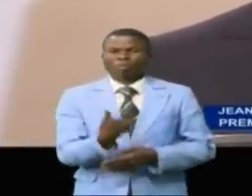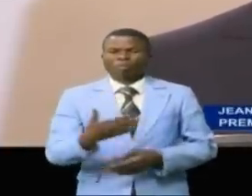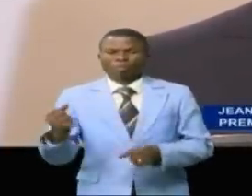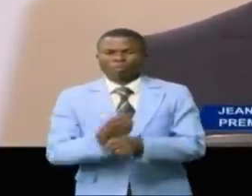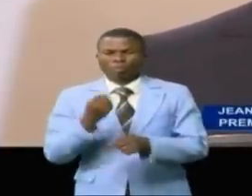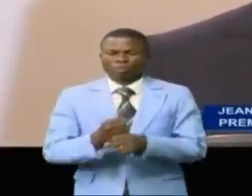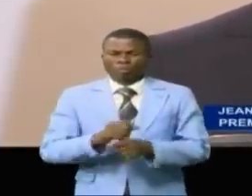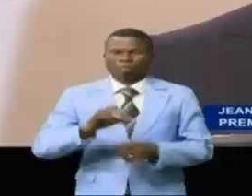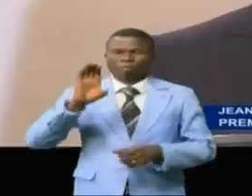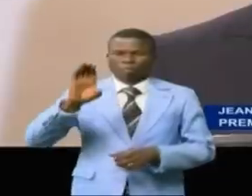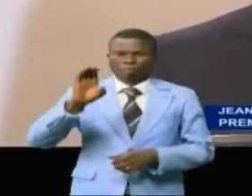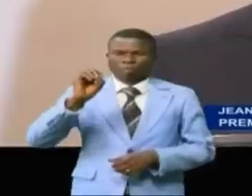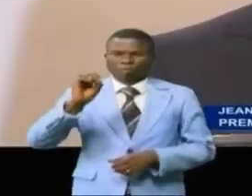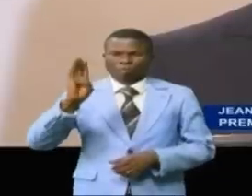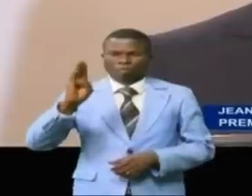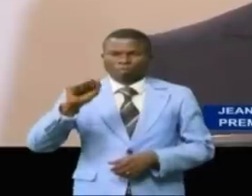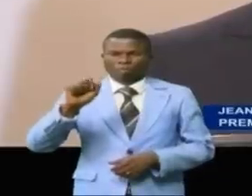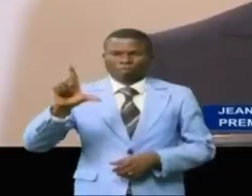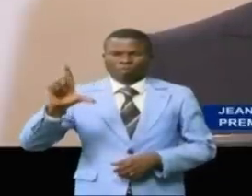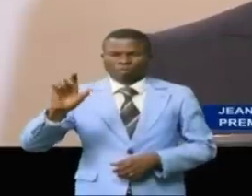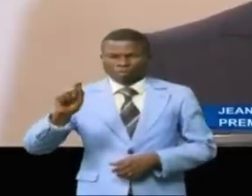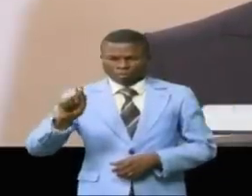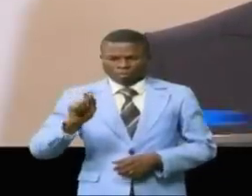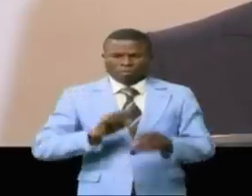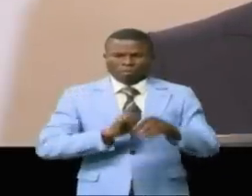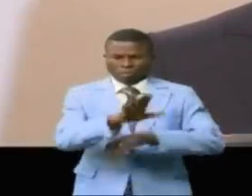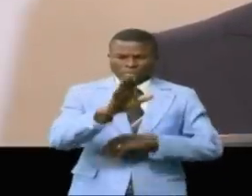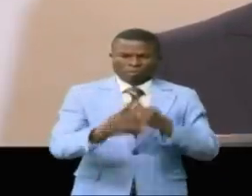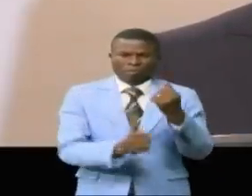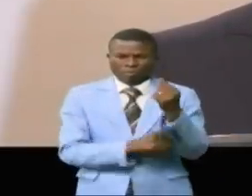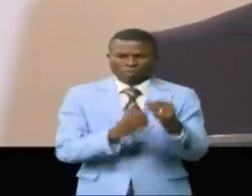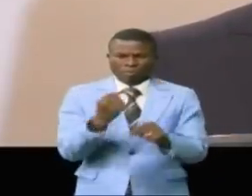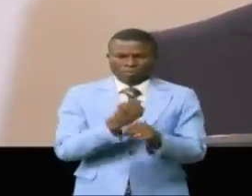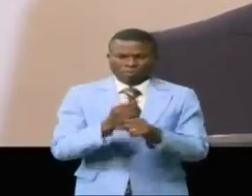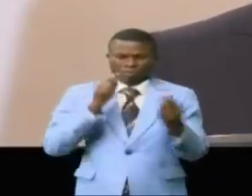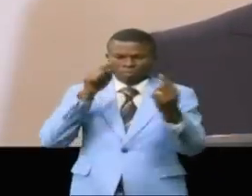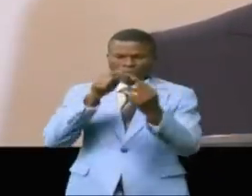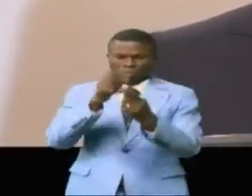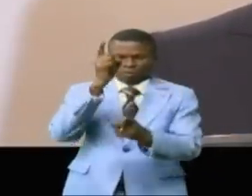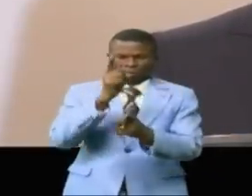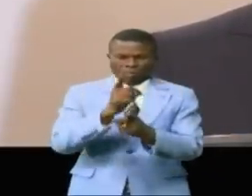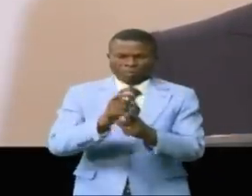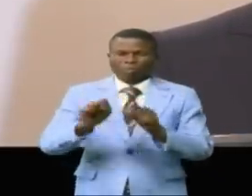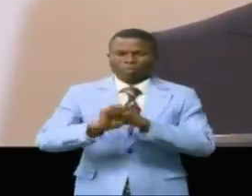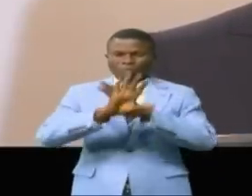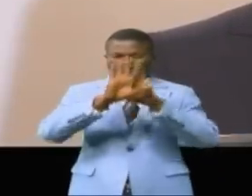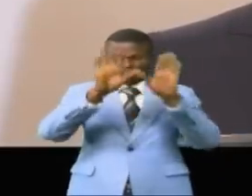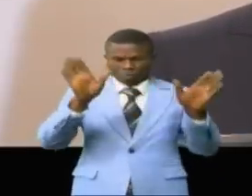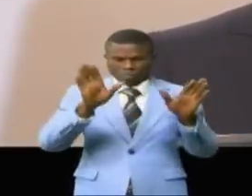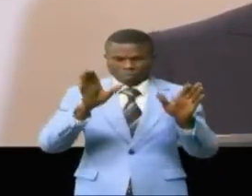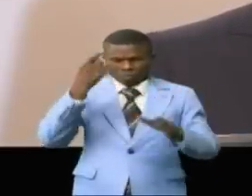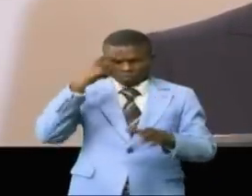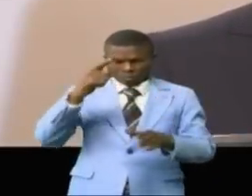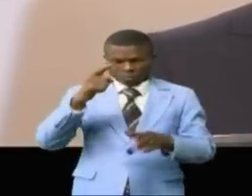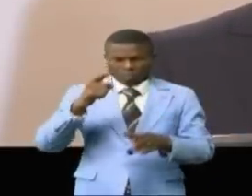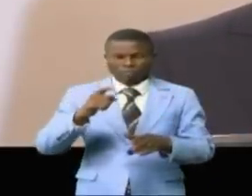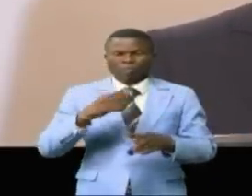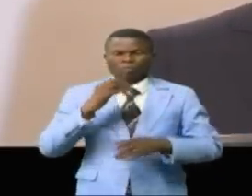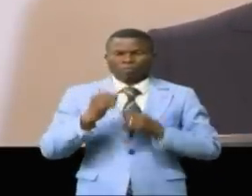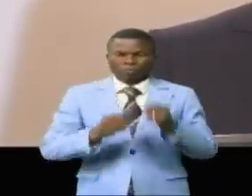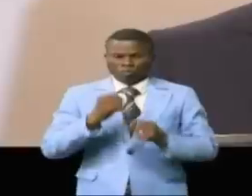cobalt en déployant sur terrain le GSM, avec des objectifs clairs et précis pour concrétiser les